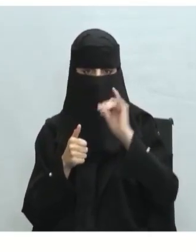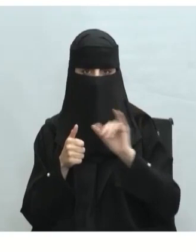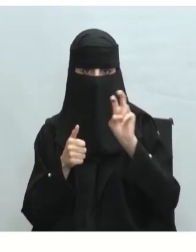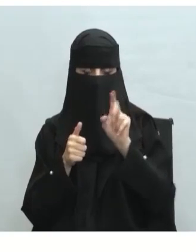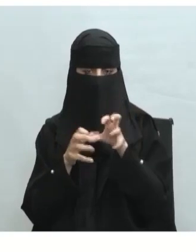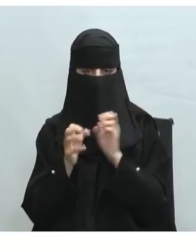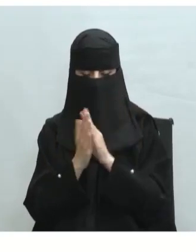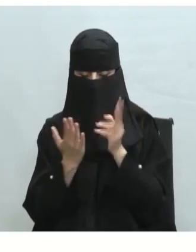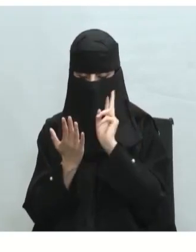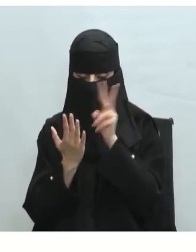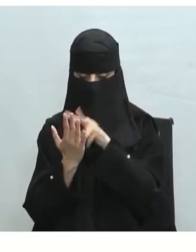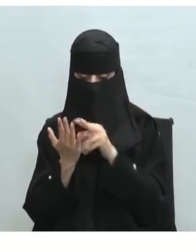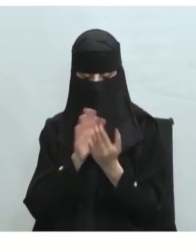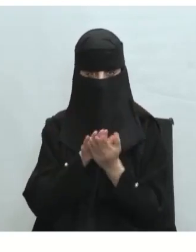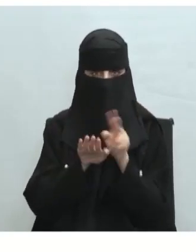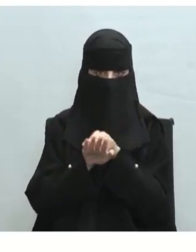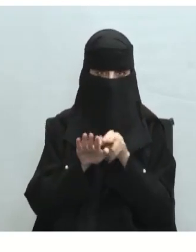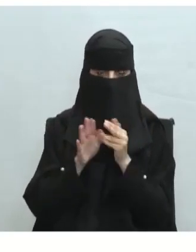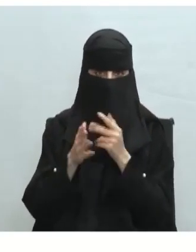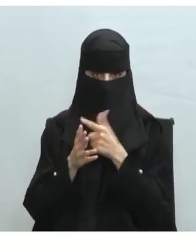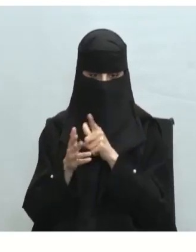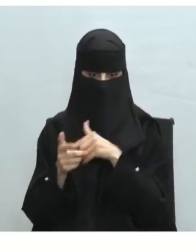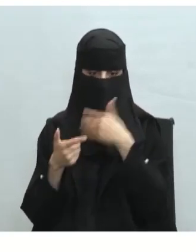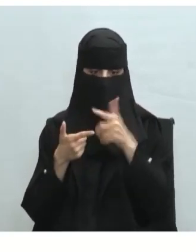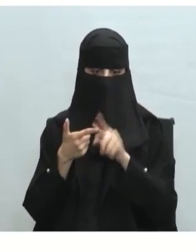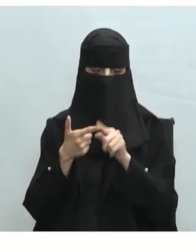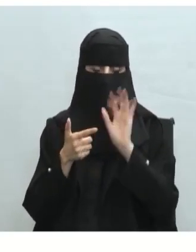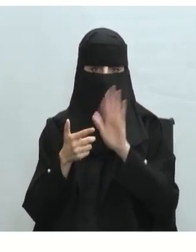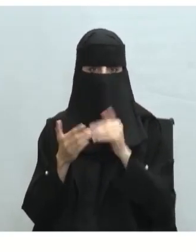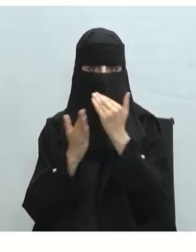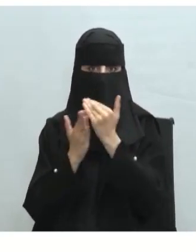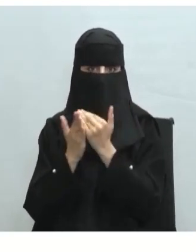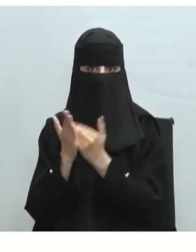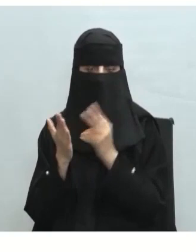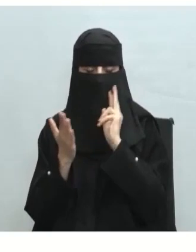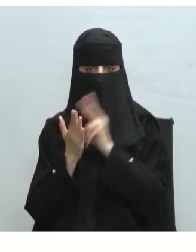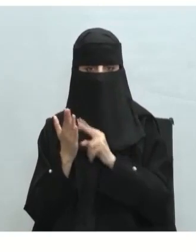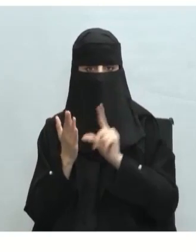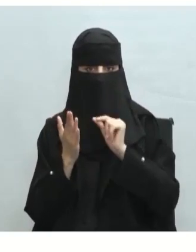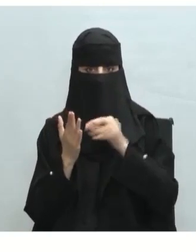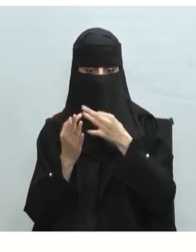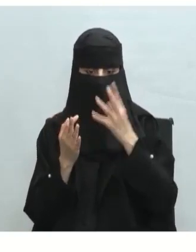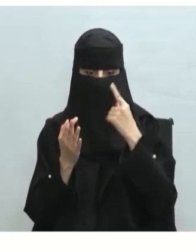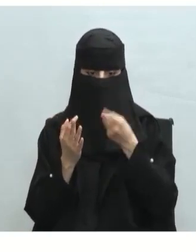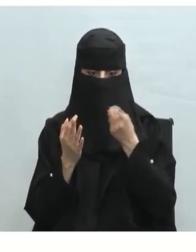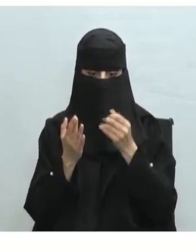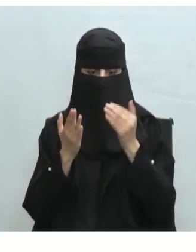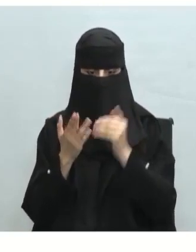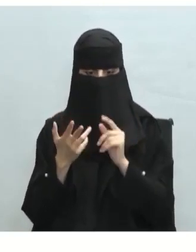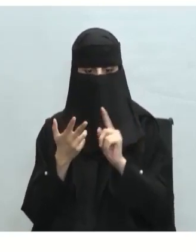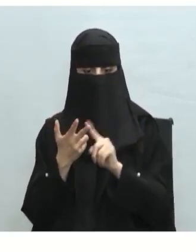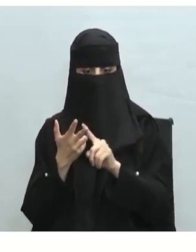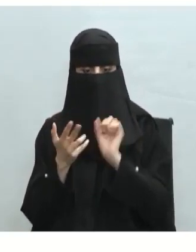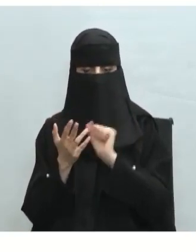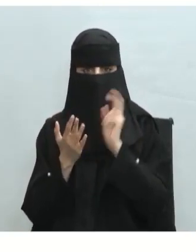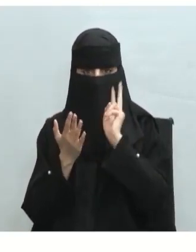الرسوم والجداول هذه القراءه التمهيديه ايضا هنا القراءه التحليليه الناقده كتبت لك تمييز بين الحقيقه والراي تحديد قوه